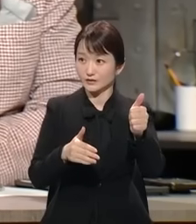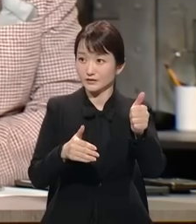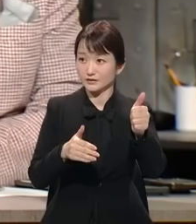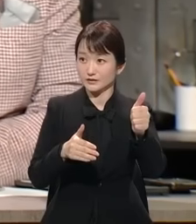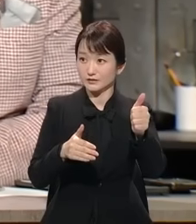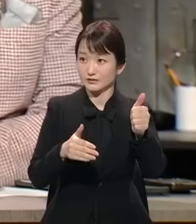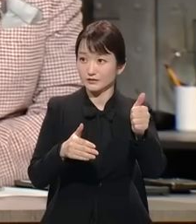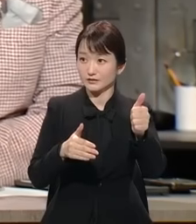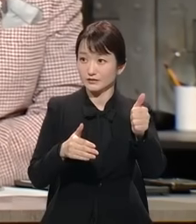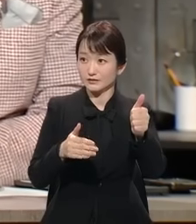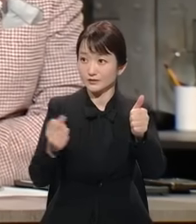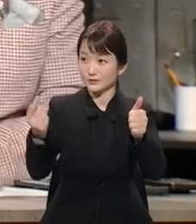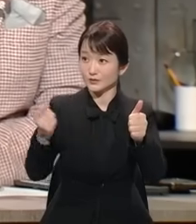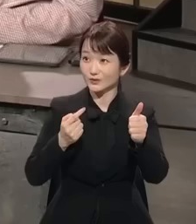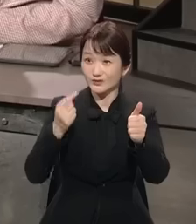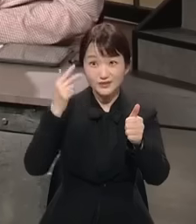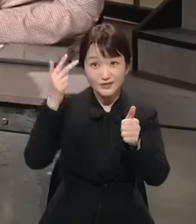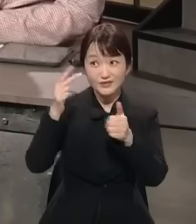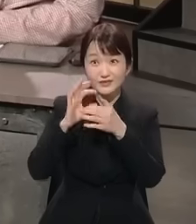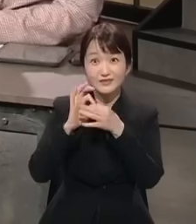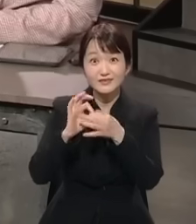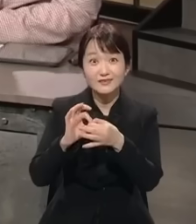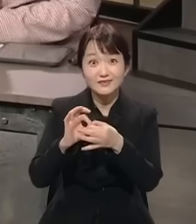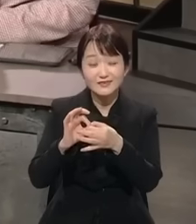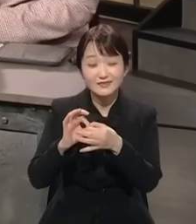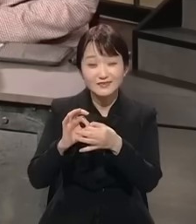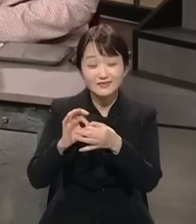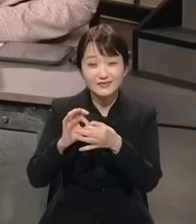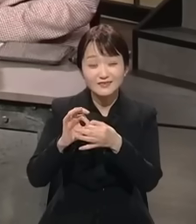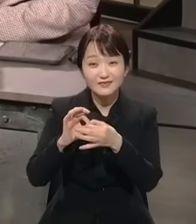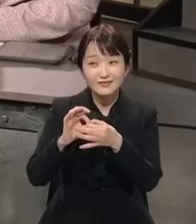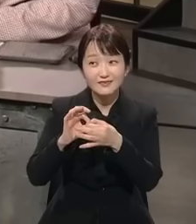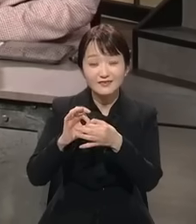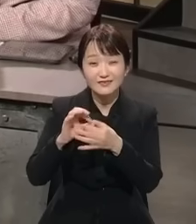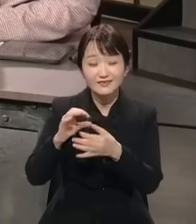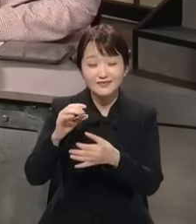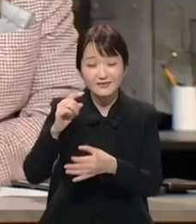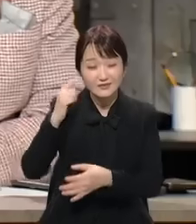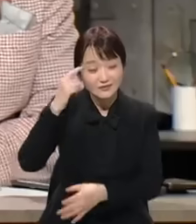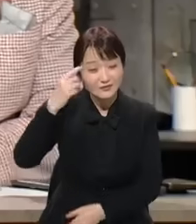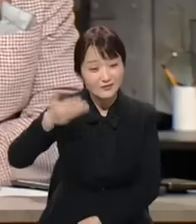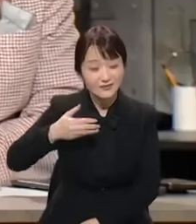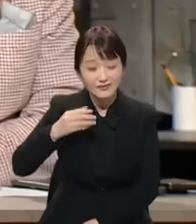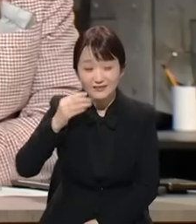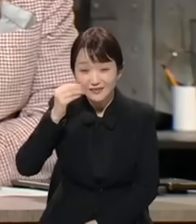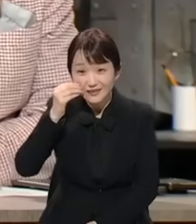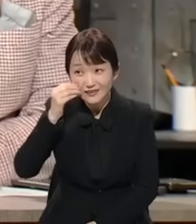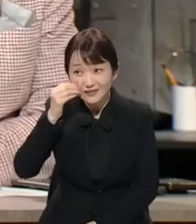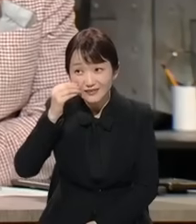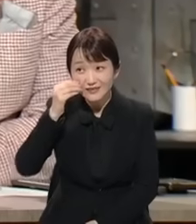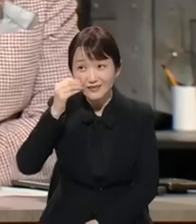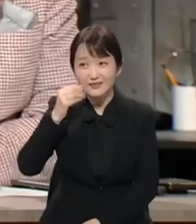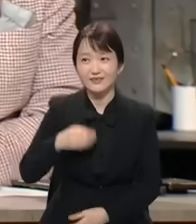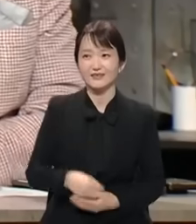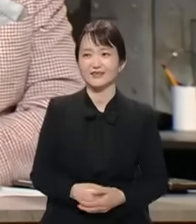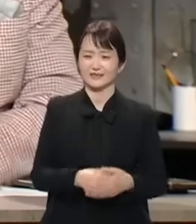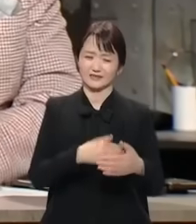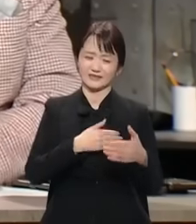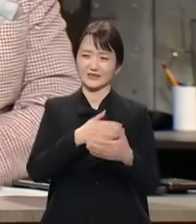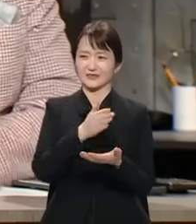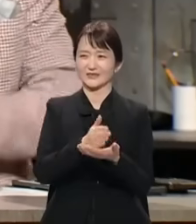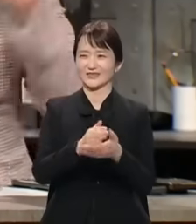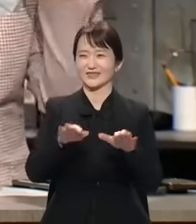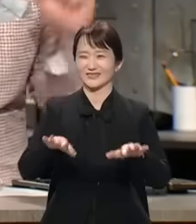나오기로 하셨다면서요. 아, 예? 예, 예. 너무 그러고 싶습니다. 예. 아, 이제 긴장하지 마시고요. 오늘은